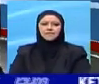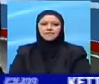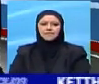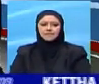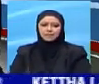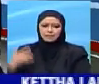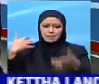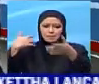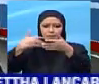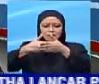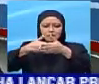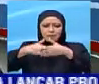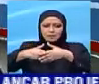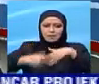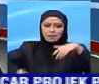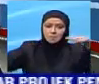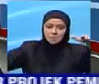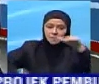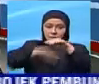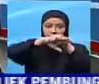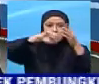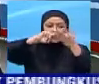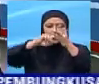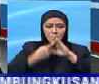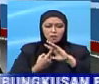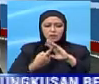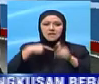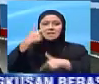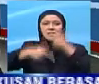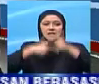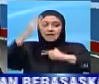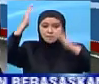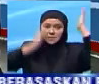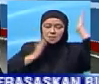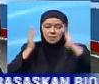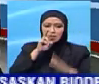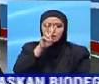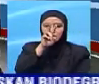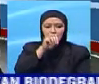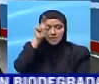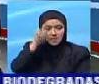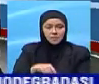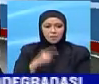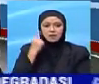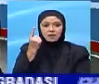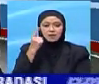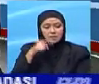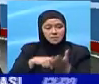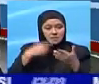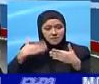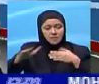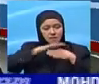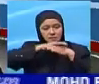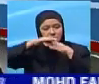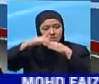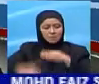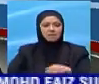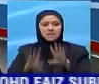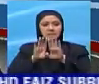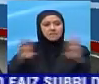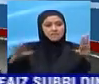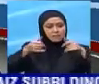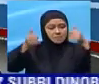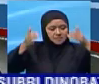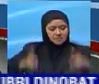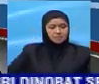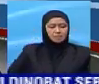menjelang sepak mula musim baru Liga Malaysia 20 Januari ini selepas memuktamatkan barisan pemainnya pengendali